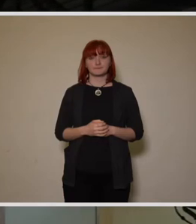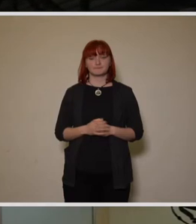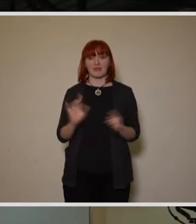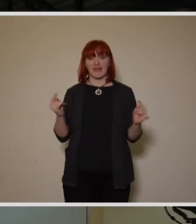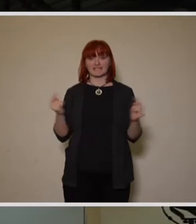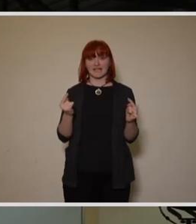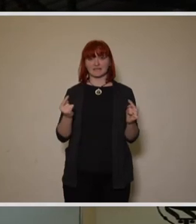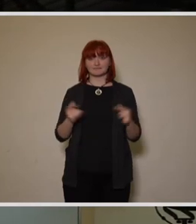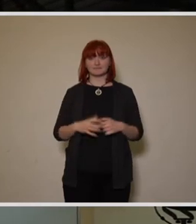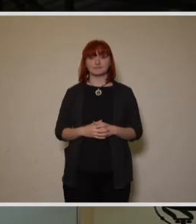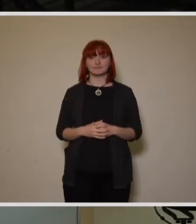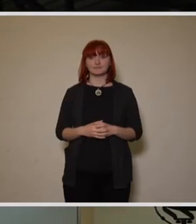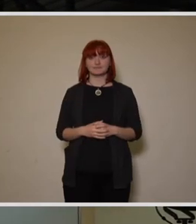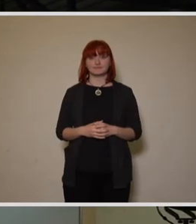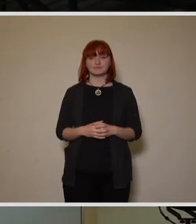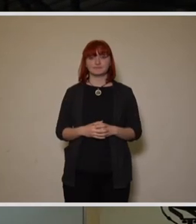Gegenstimmen?